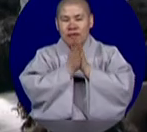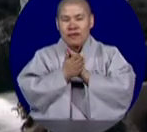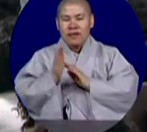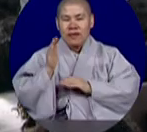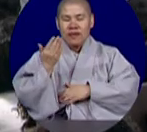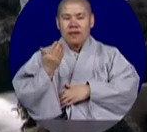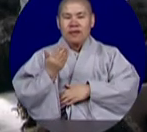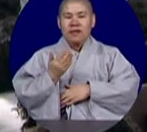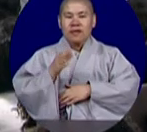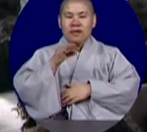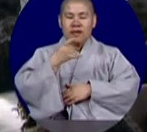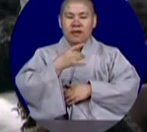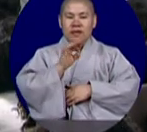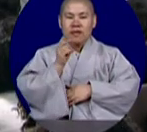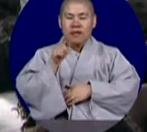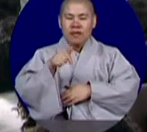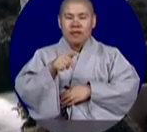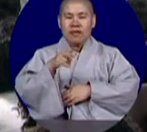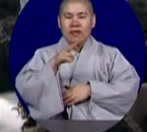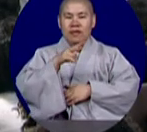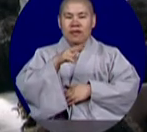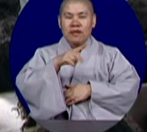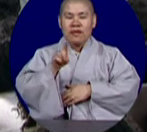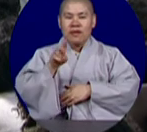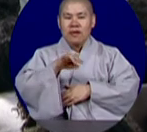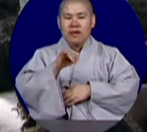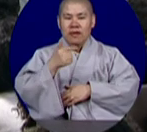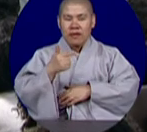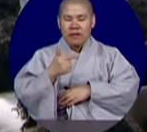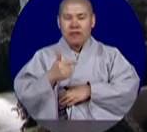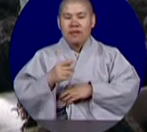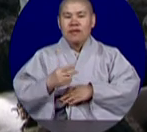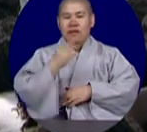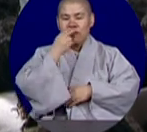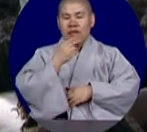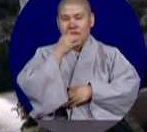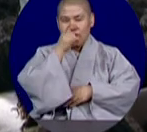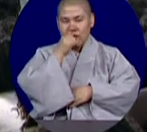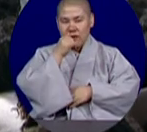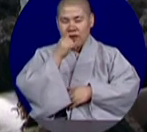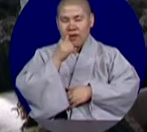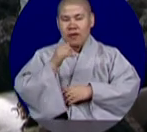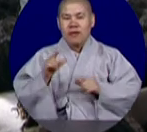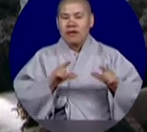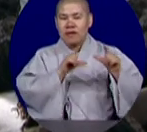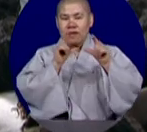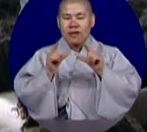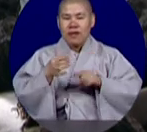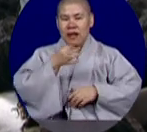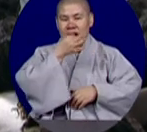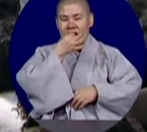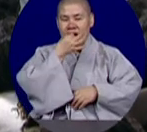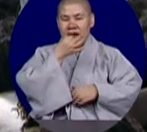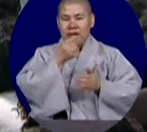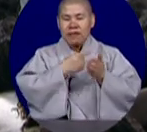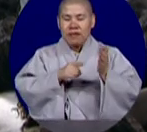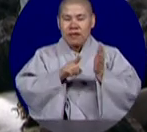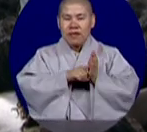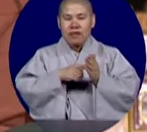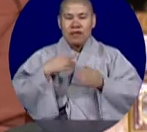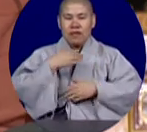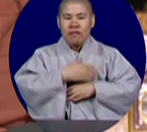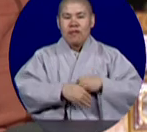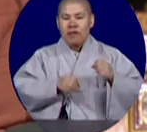이 우욕사신, 이게 중생의 삶이라 이 말이죠. 탐욕을 위해서 몸을 버리는 게 그게 중생의 삶인데